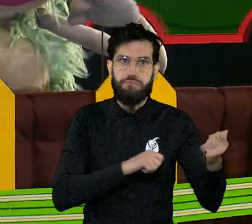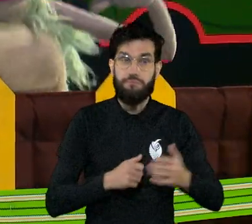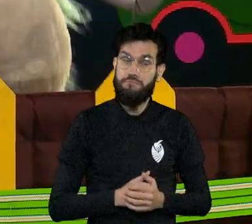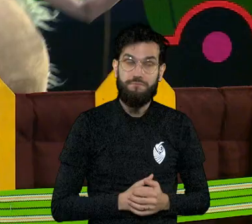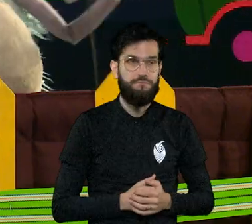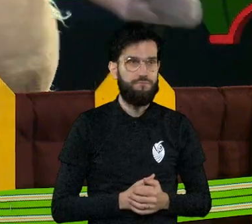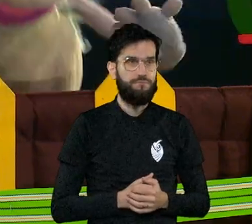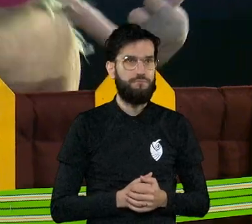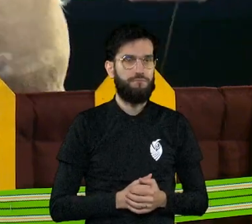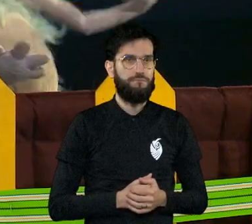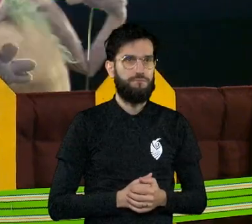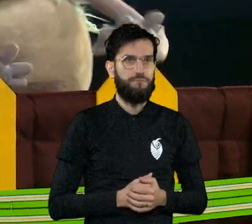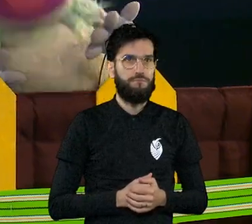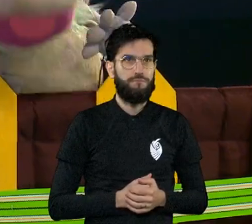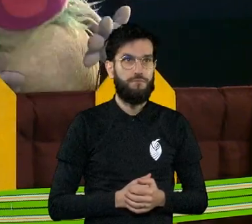hračka.